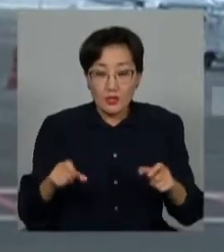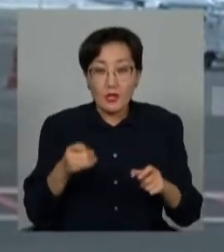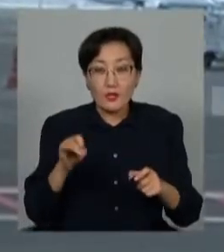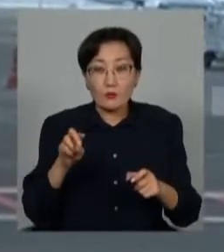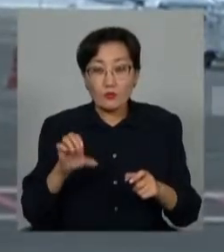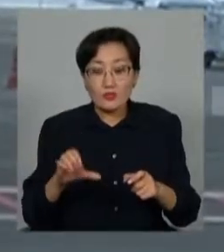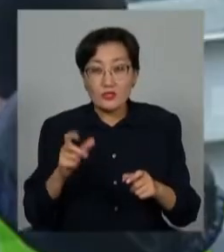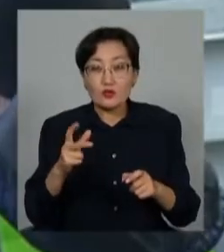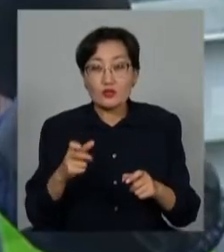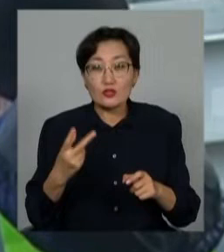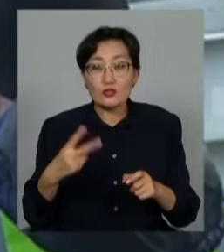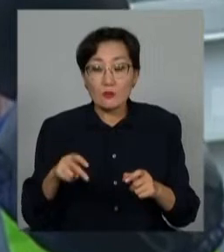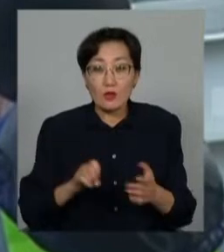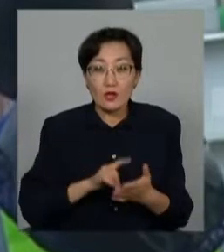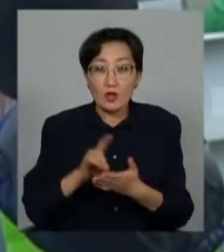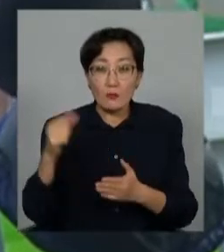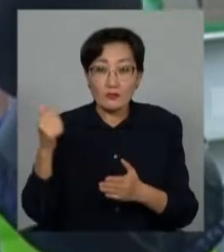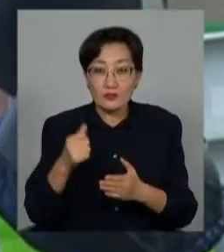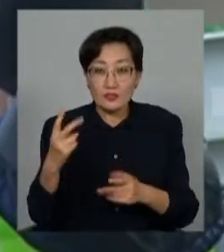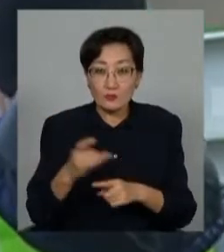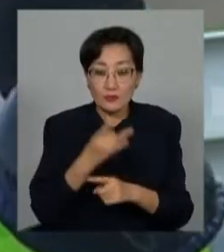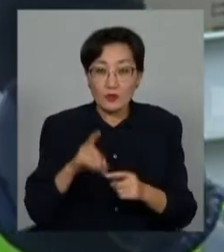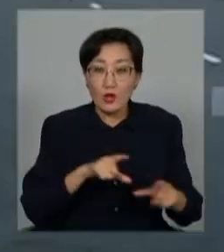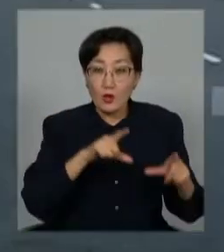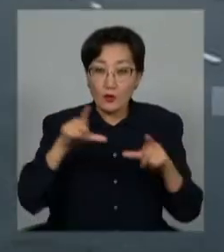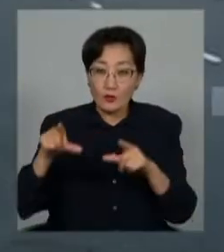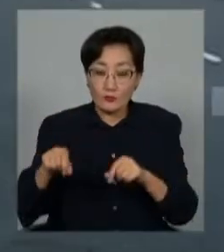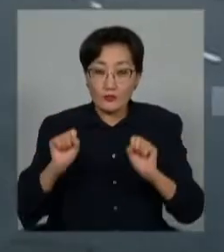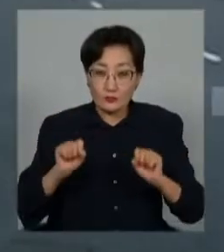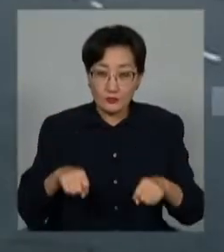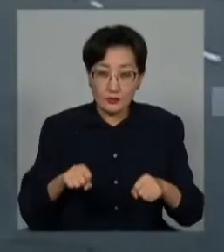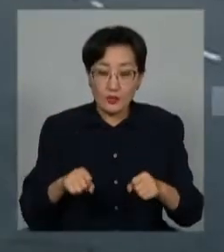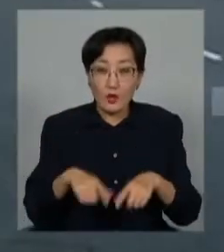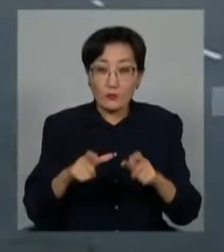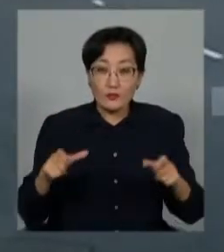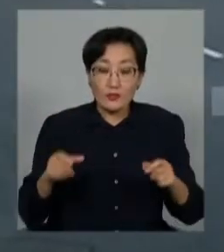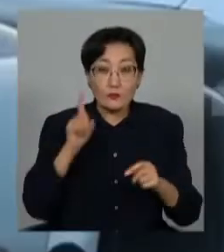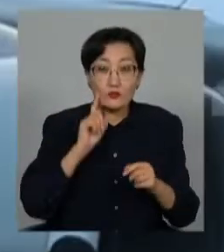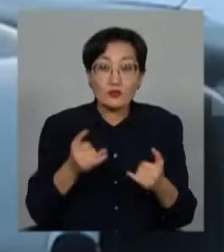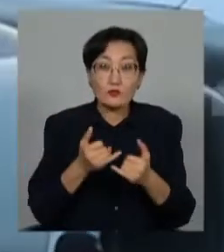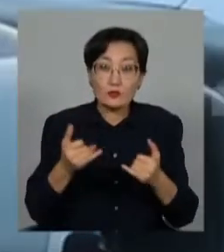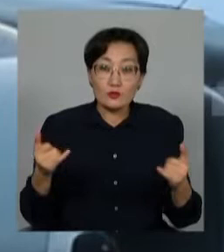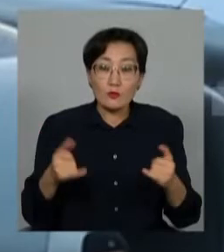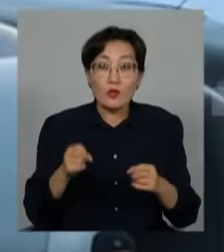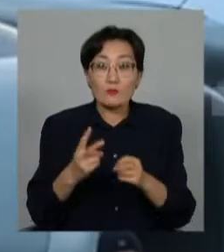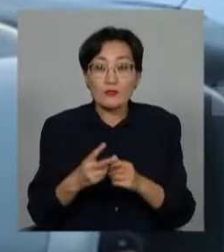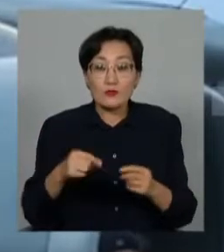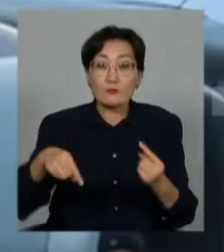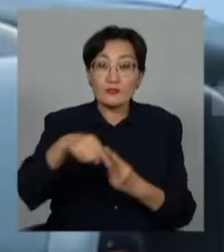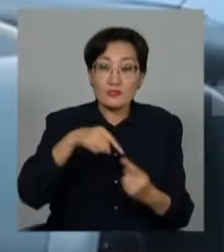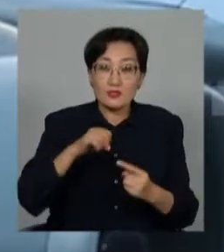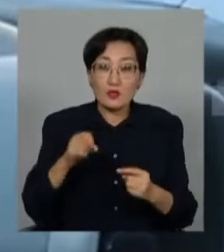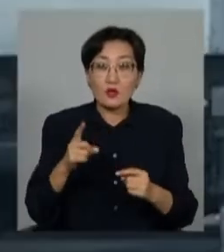Airbus A320 ұшағымен аптасына екі рет сапар шегалады. Жолаушыларға ыңғайлы болу үшін 12 бизнес